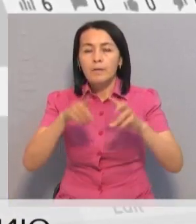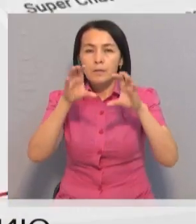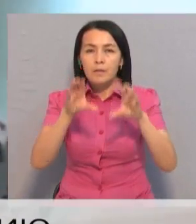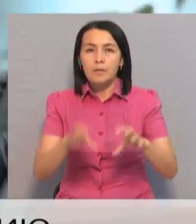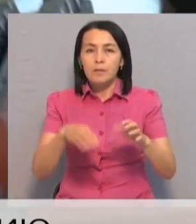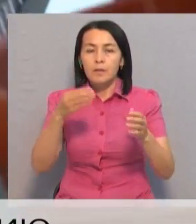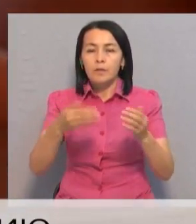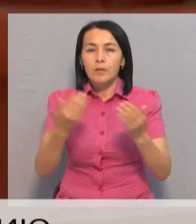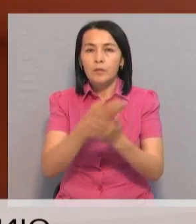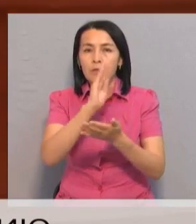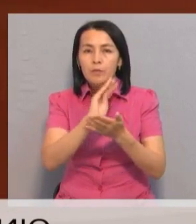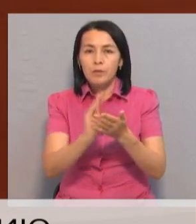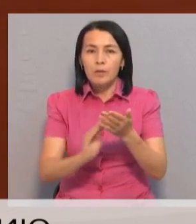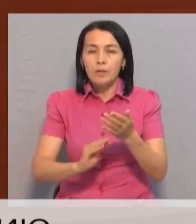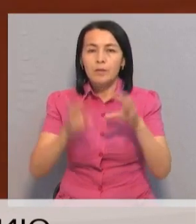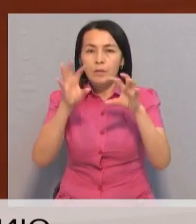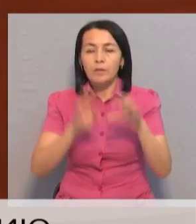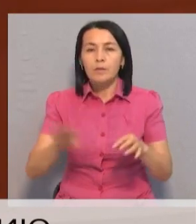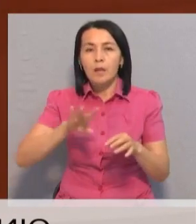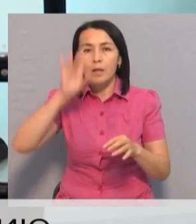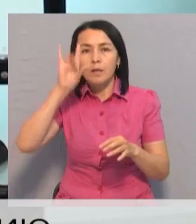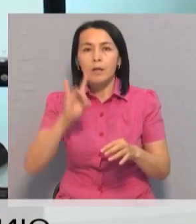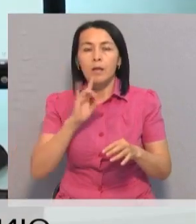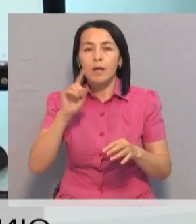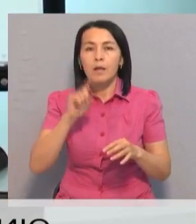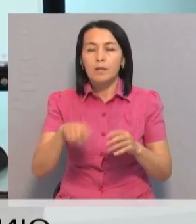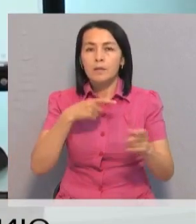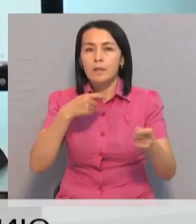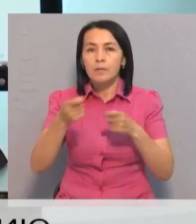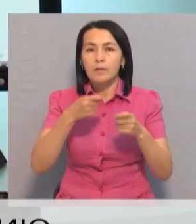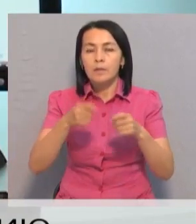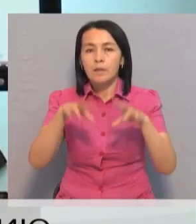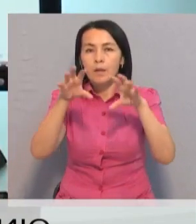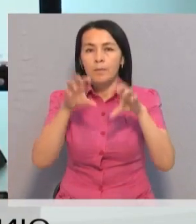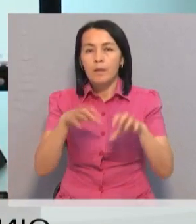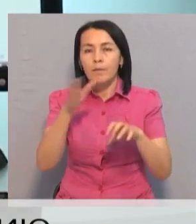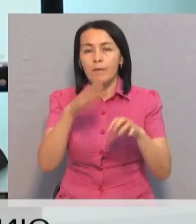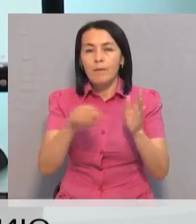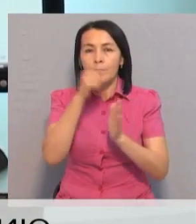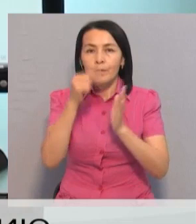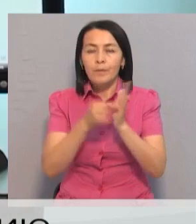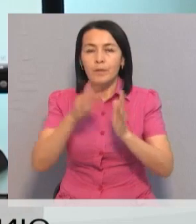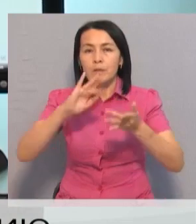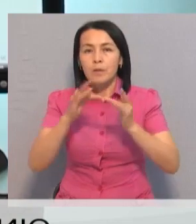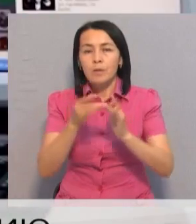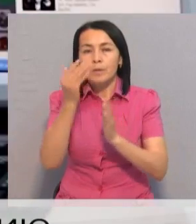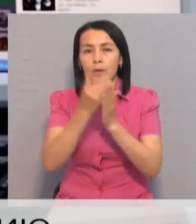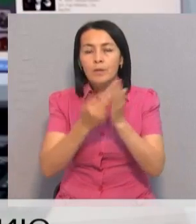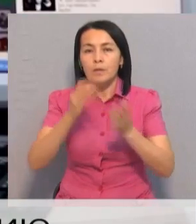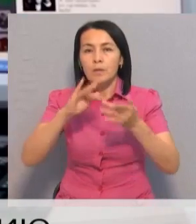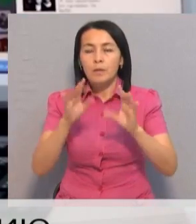закон о внесении дополнения в Кодекс Республики Казахстан об административных правонарушениях по вопросам онлайн-платформ